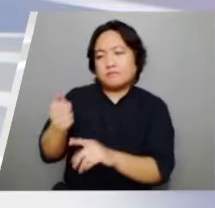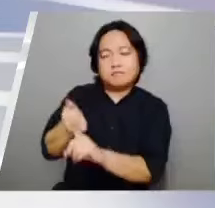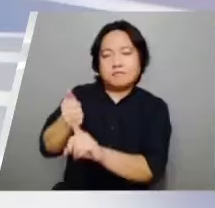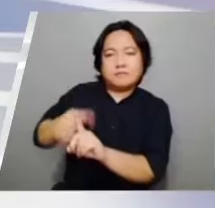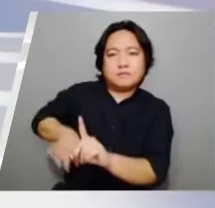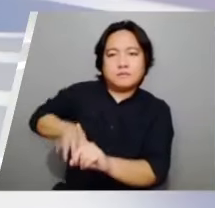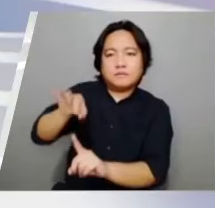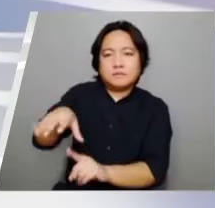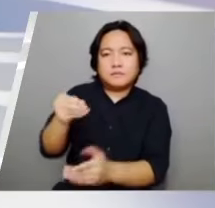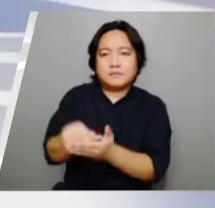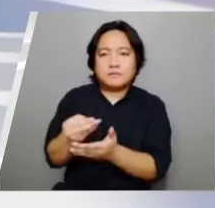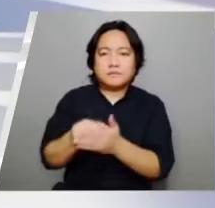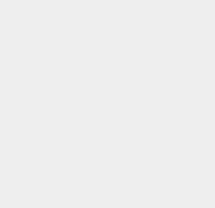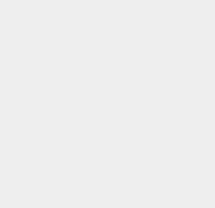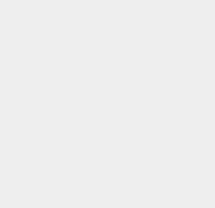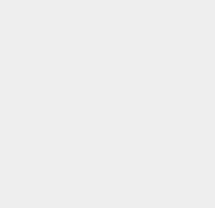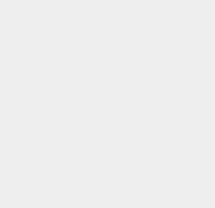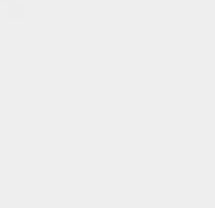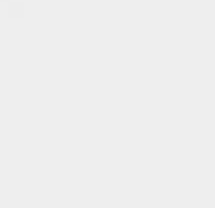Morong, ang inyong saksi.